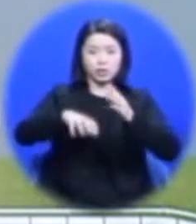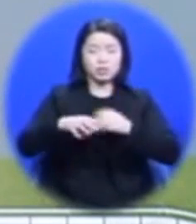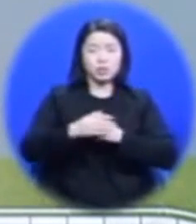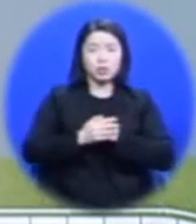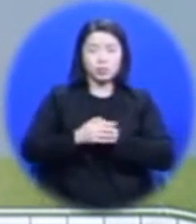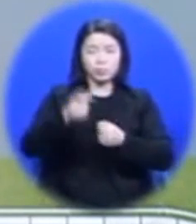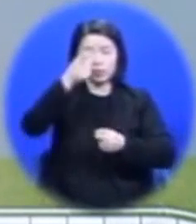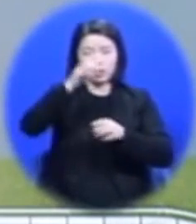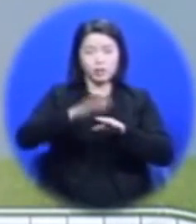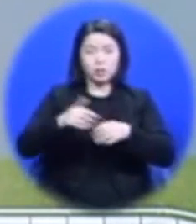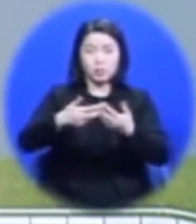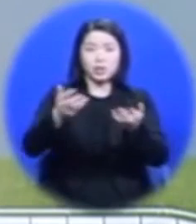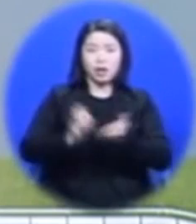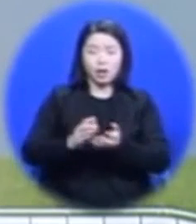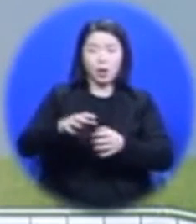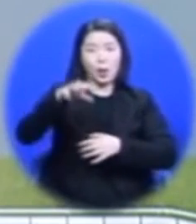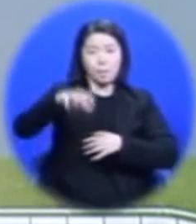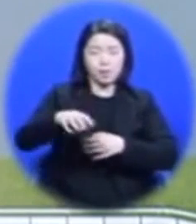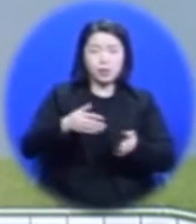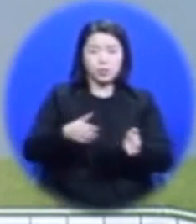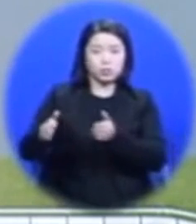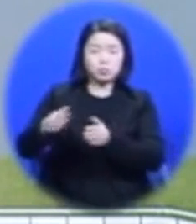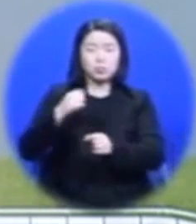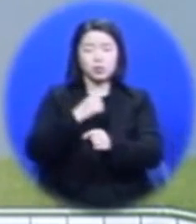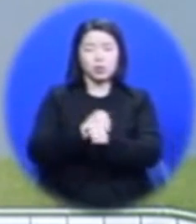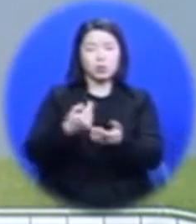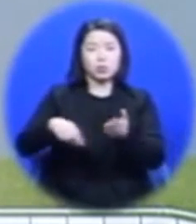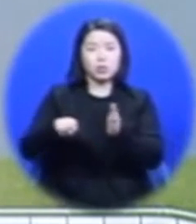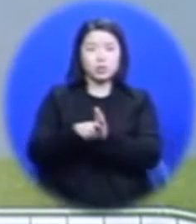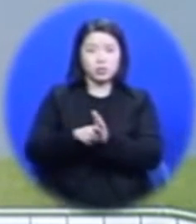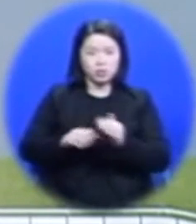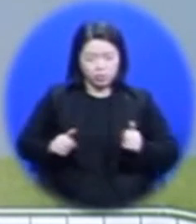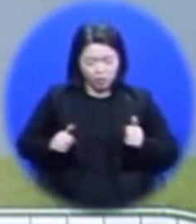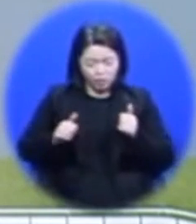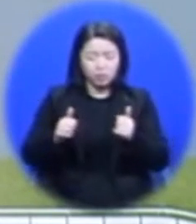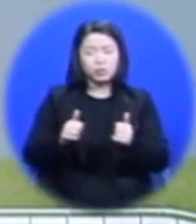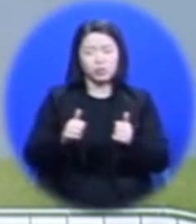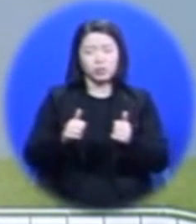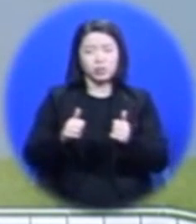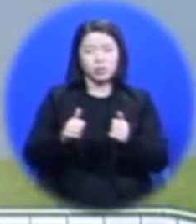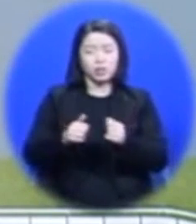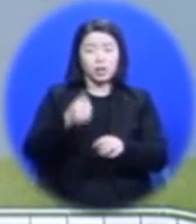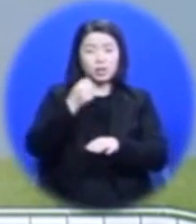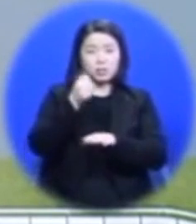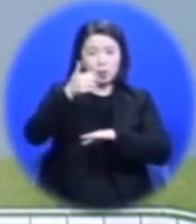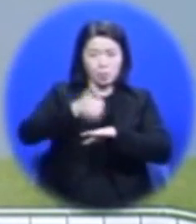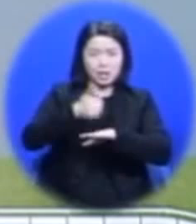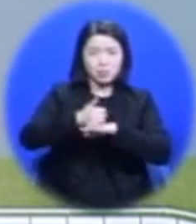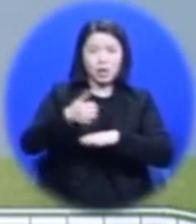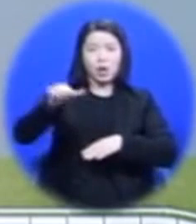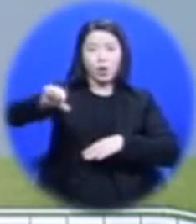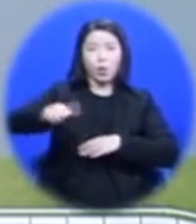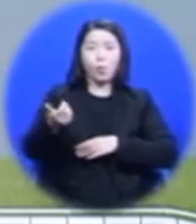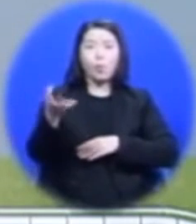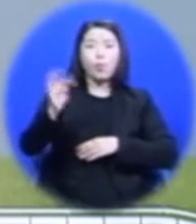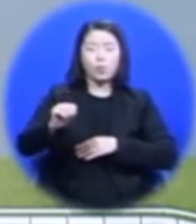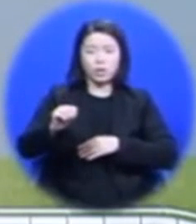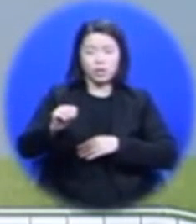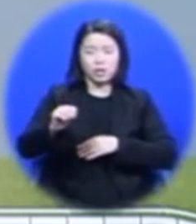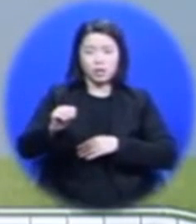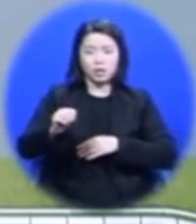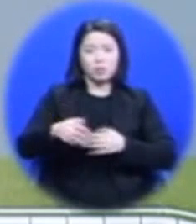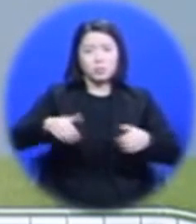예배당 마련을 위해서 거기도 최선을 다했는데 마지막 5억이 부족하다. 우리는 도울